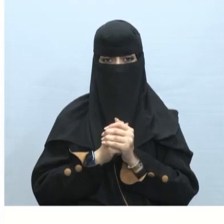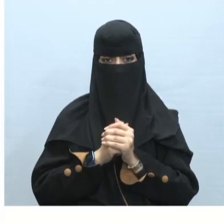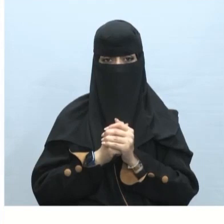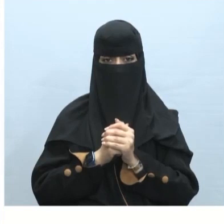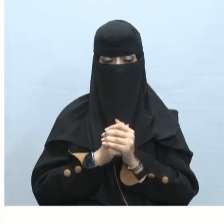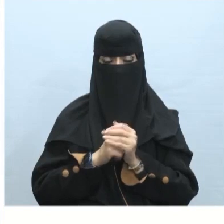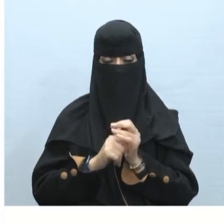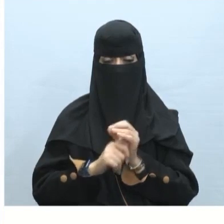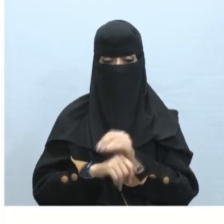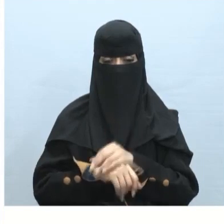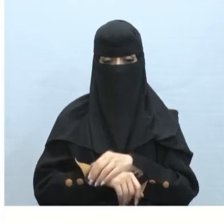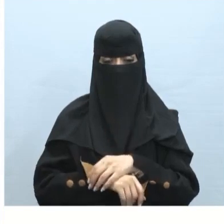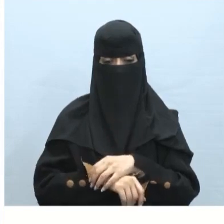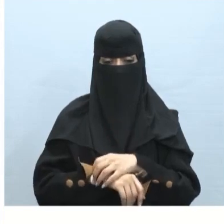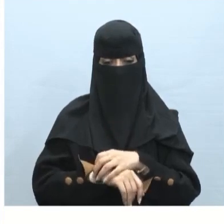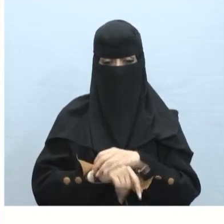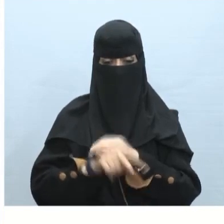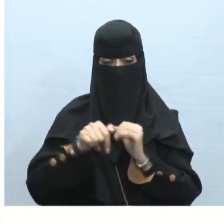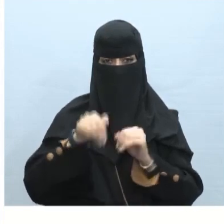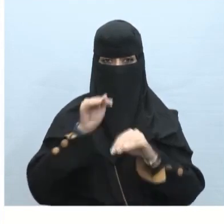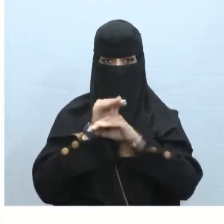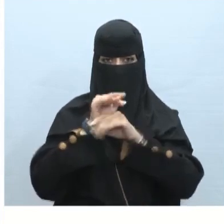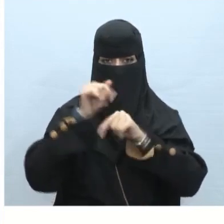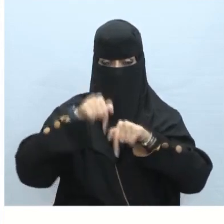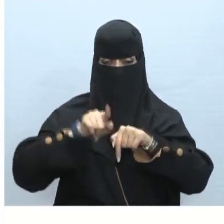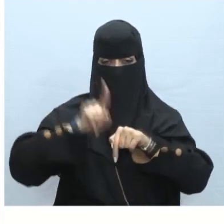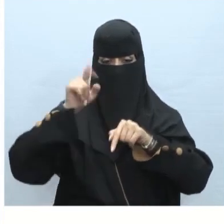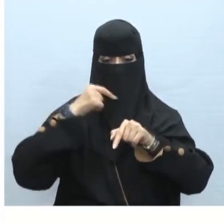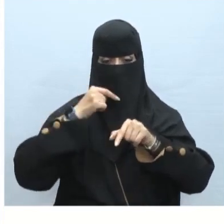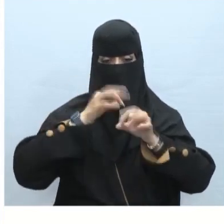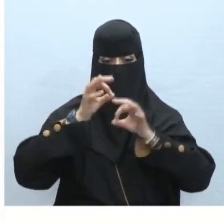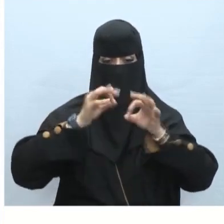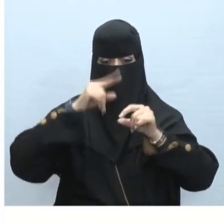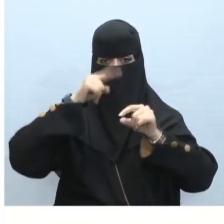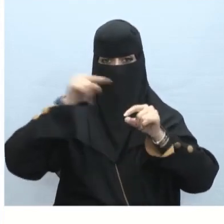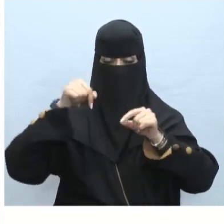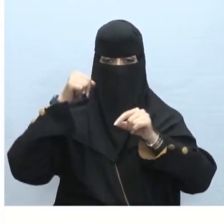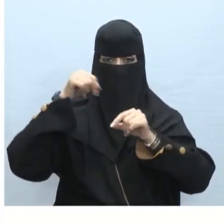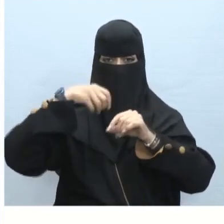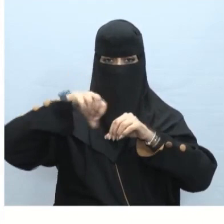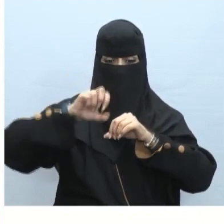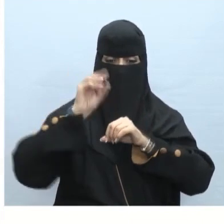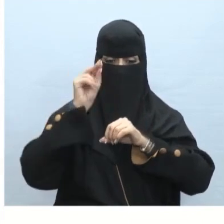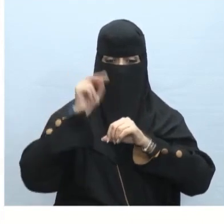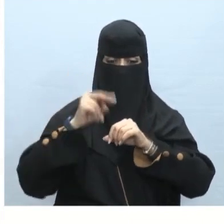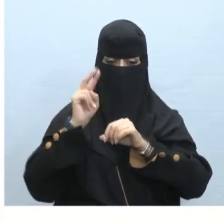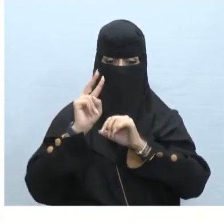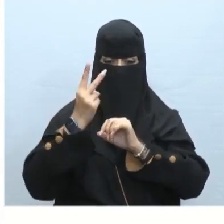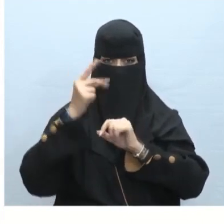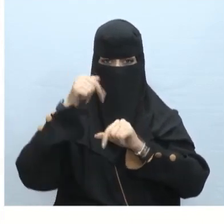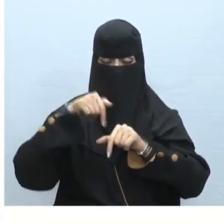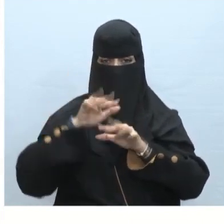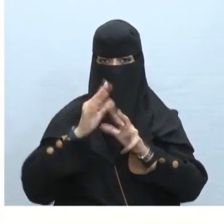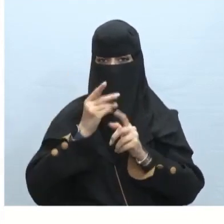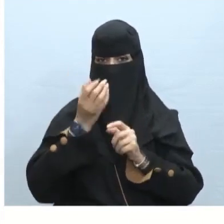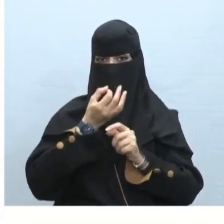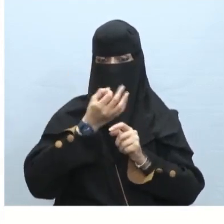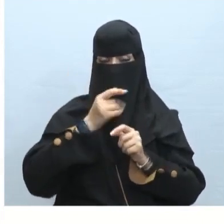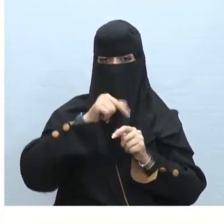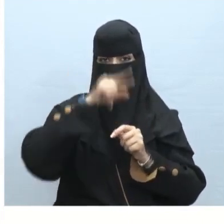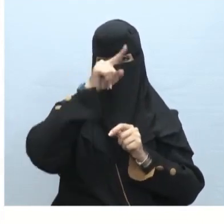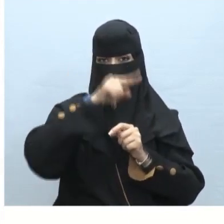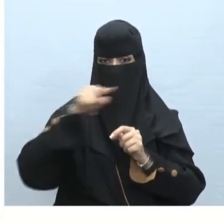درس المخططات البيانيه ونصائح لعرض متميز الجزء الثاني سنتعلم نتكلم عن